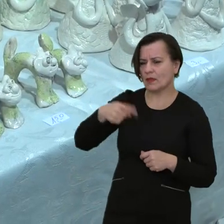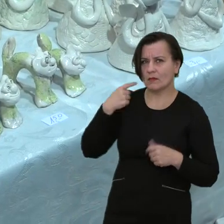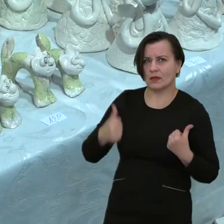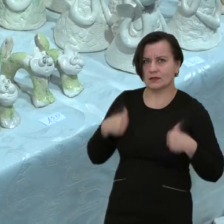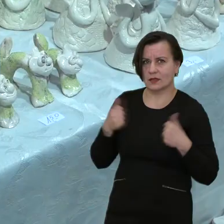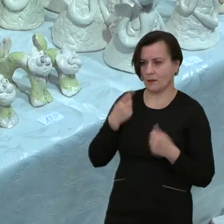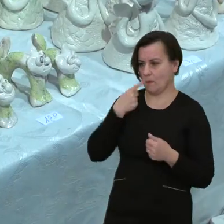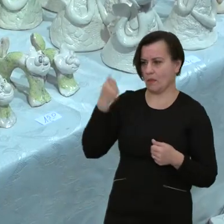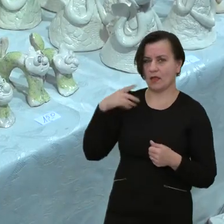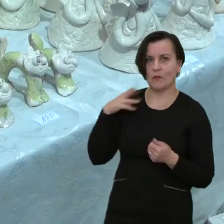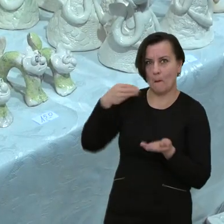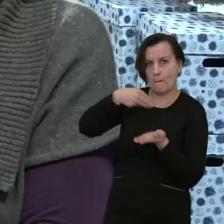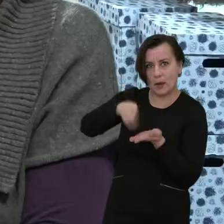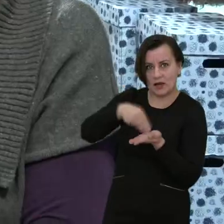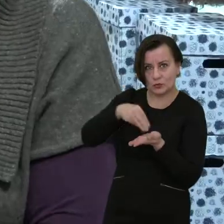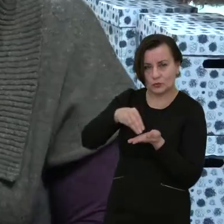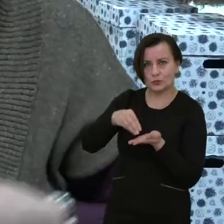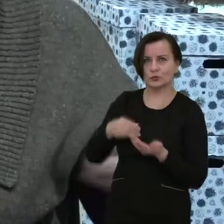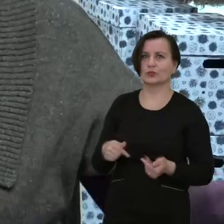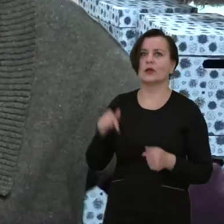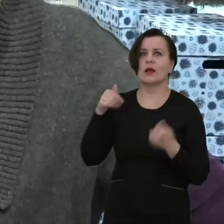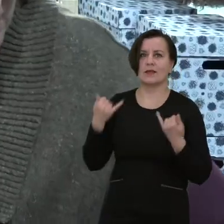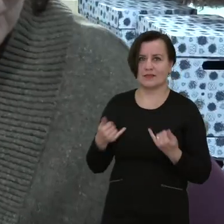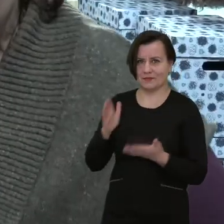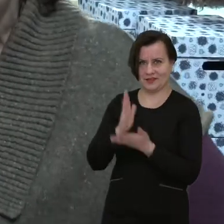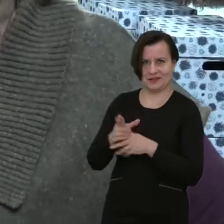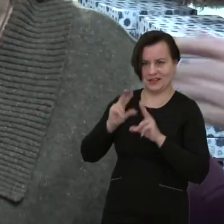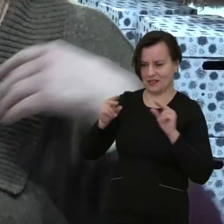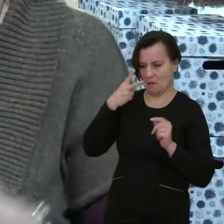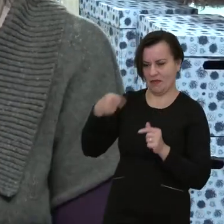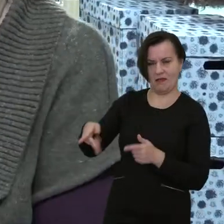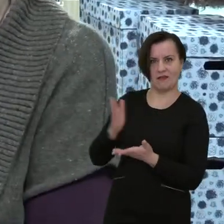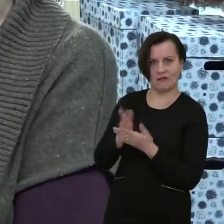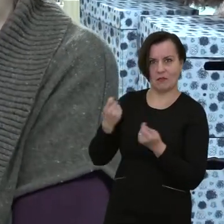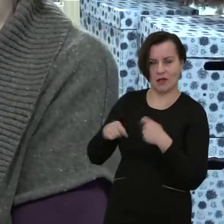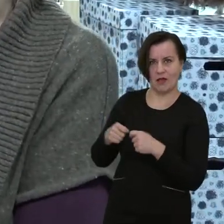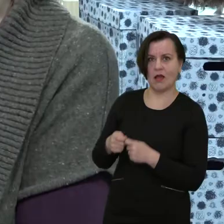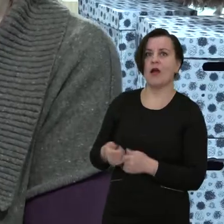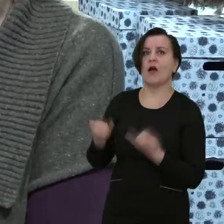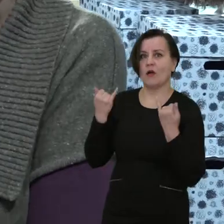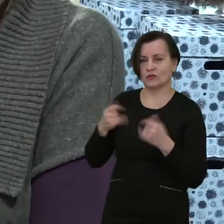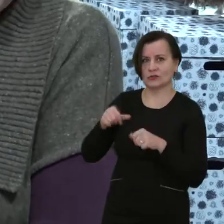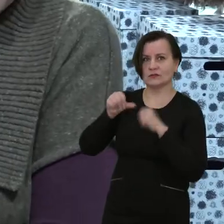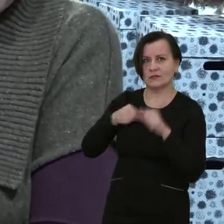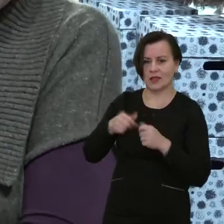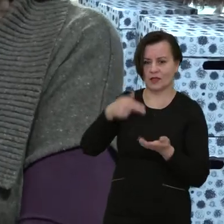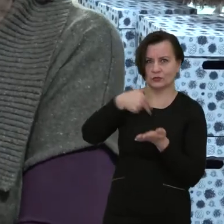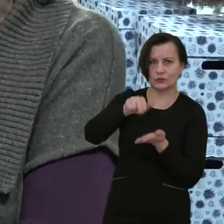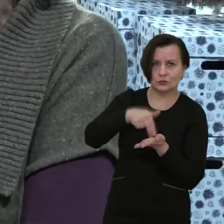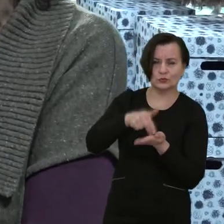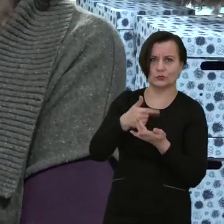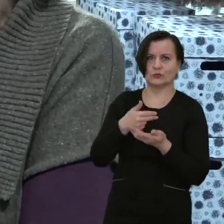kiekvienais metais. Pernai buvo paršiukai, tai va paršiukų dar laimingų yra ir dabar. O šiemet